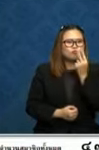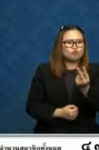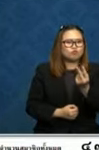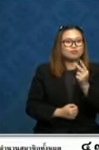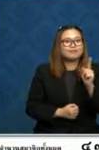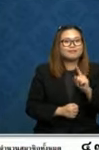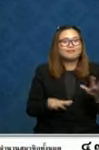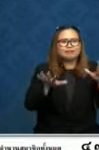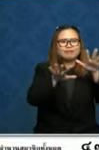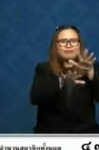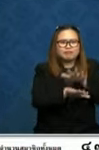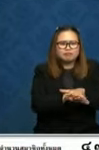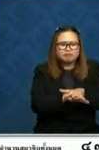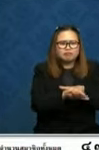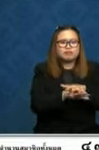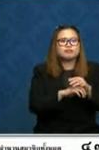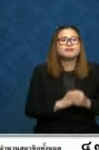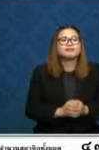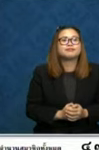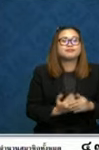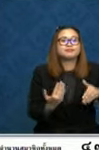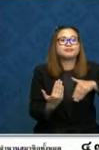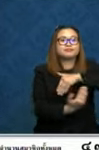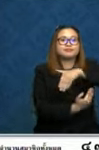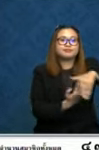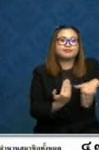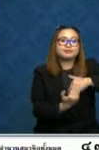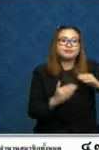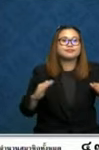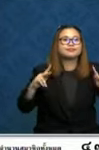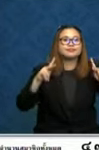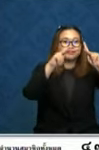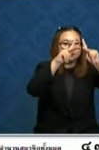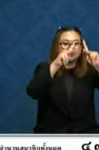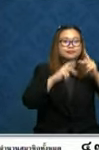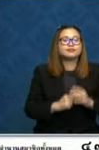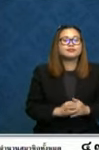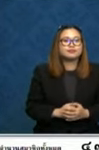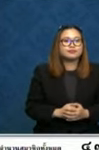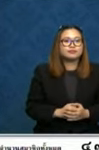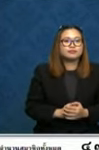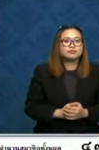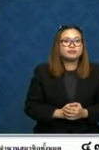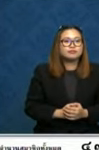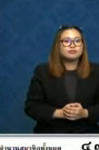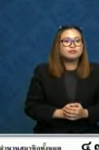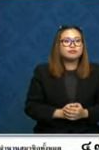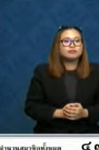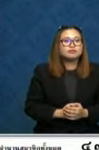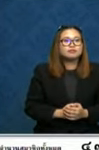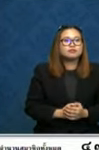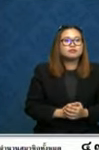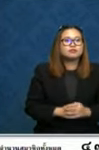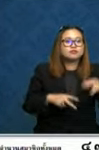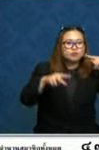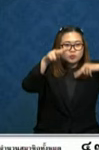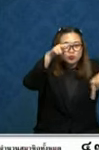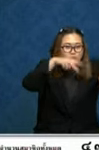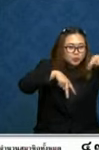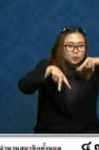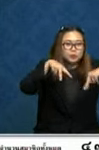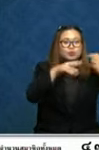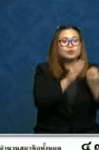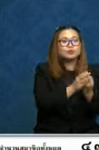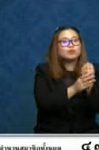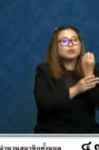น้าที่ของกระทรวงทรัพยากรหรือไม่นะครับดังนั้นเนี่ยนะครับมันมีตั้งแต่การอนุรักษ์พันธุ์พืช28ล้านต่